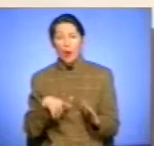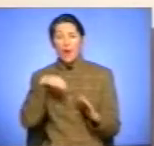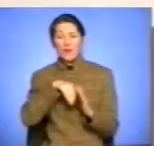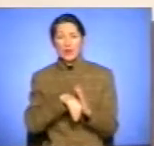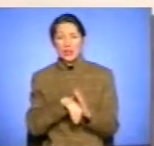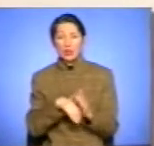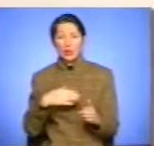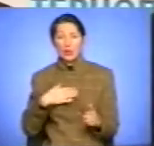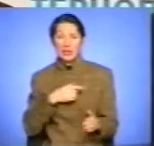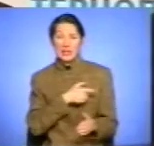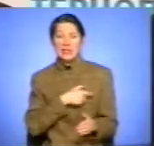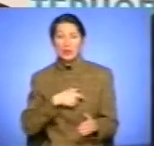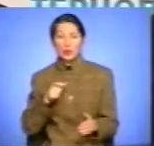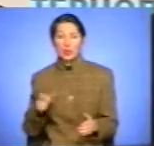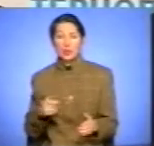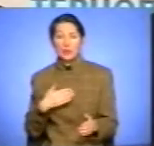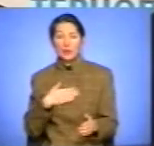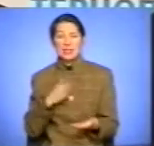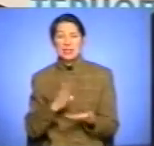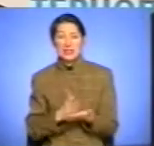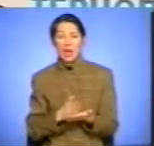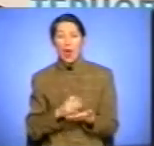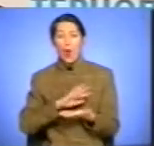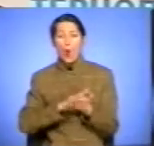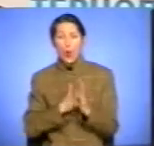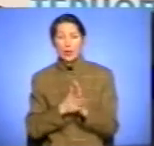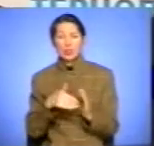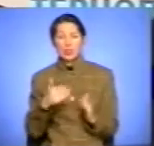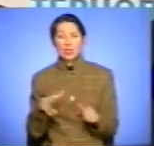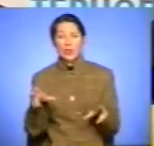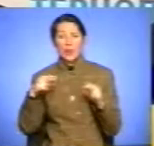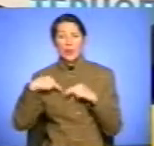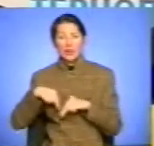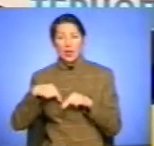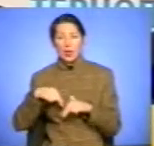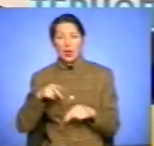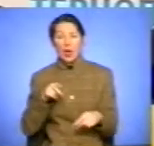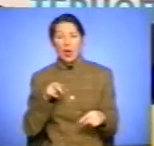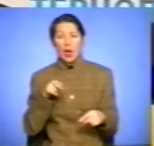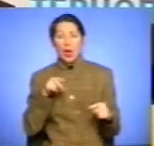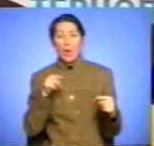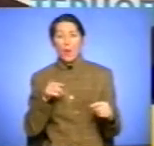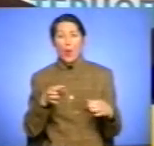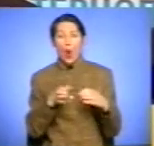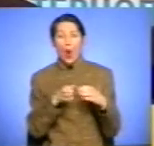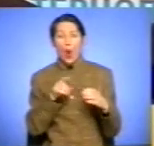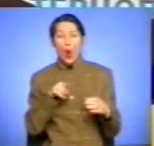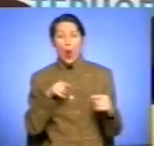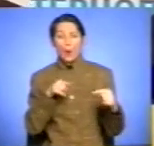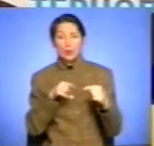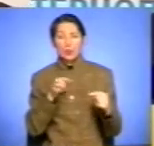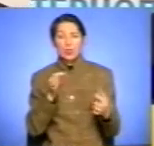наших депутатів у нас є угода з нашими партнерами по позиції з зі свободою з нашою країною